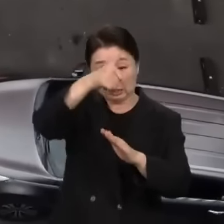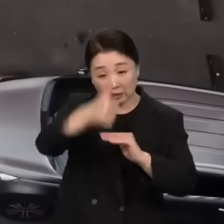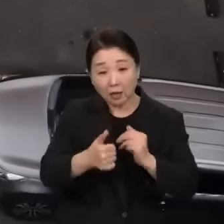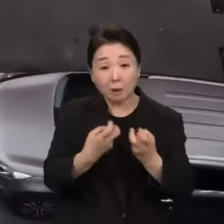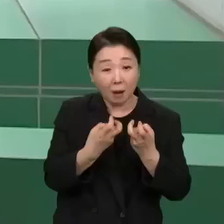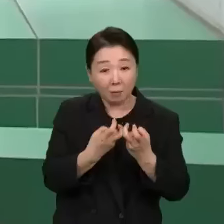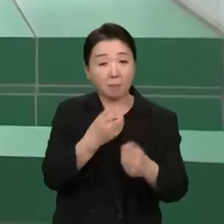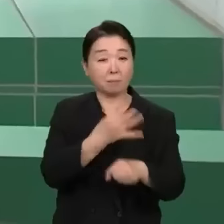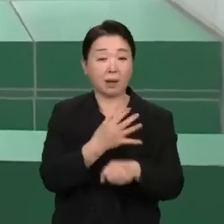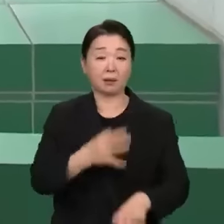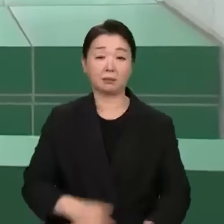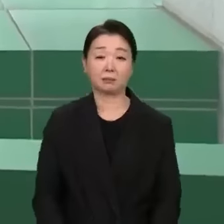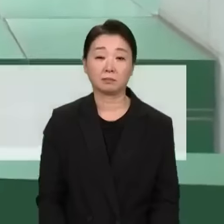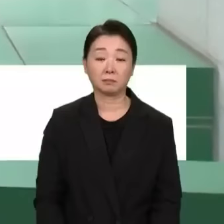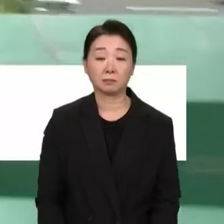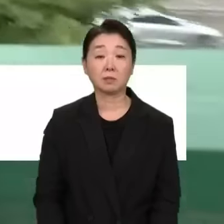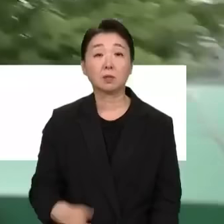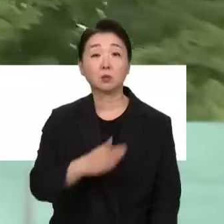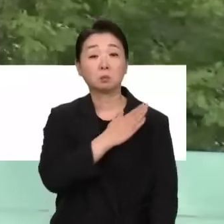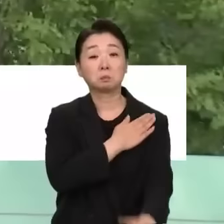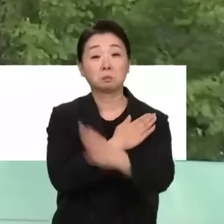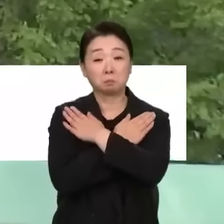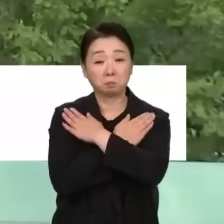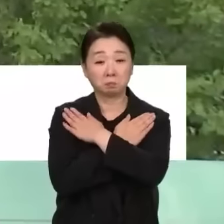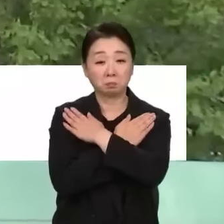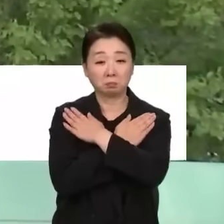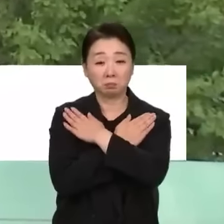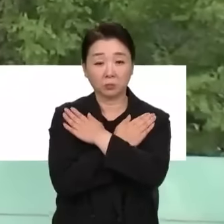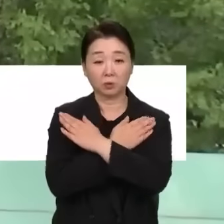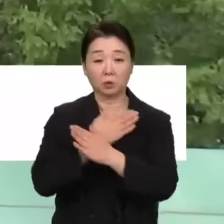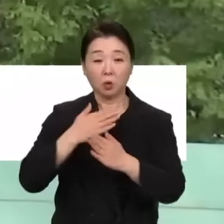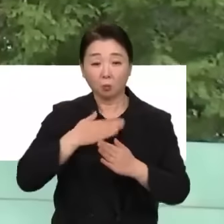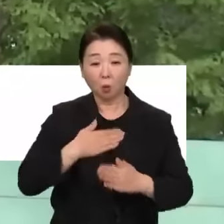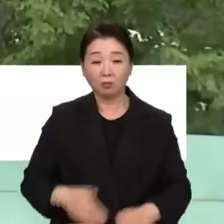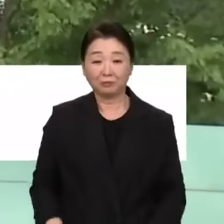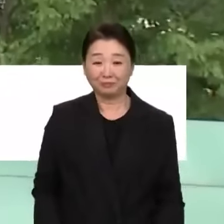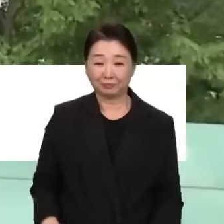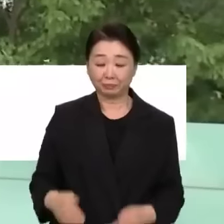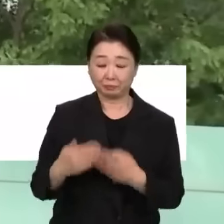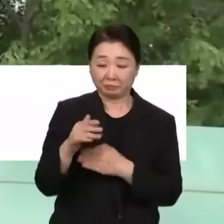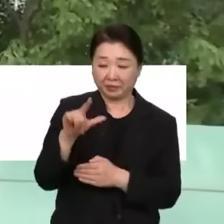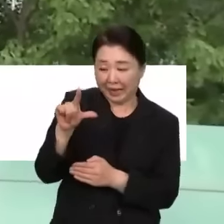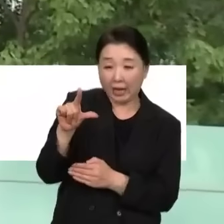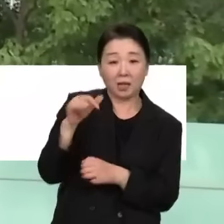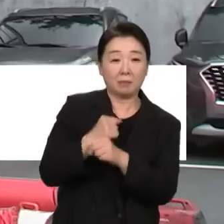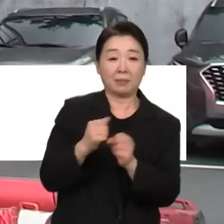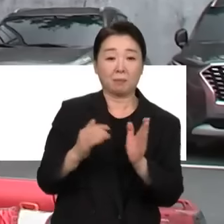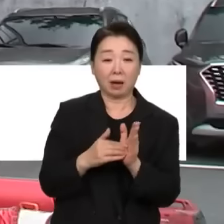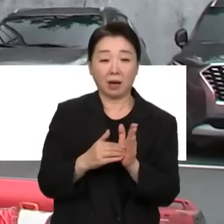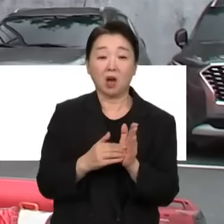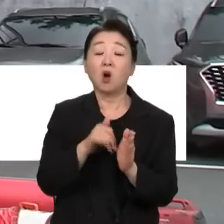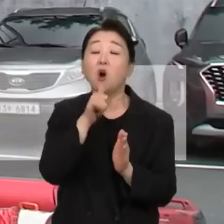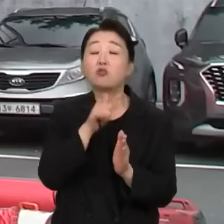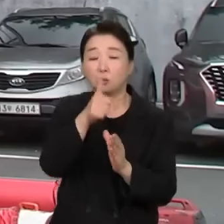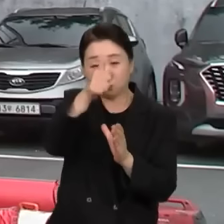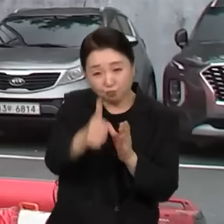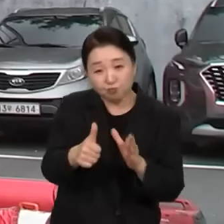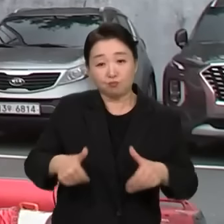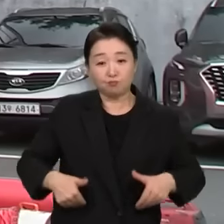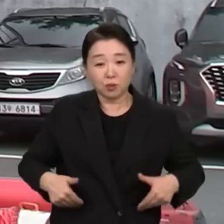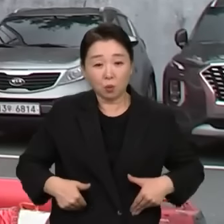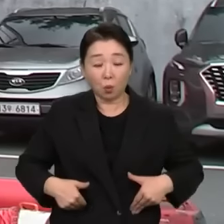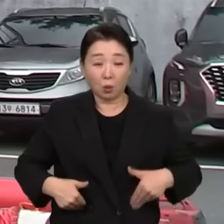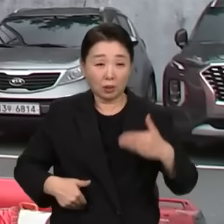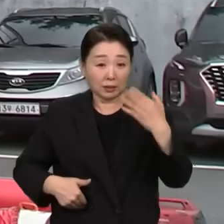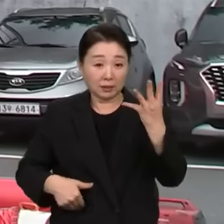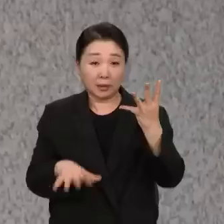간단합니다. 손을 교차로 가슴 얹고 몸을 대문자 L자로 만들어서 에어매트 중앙 지점에 엉덩이부터 4m가